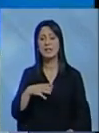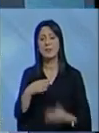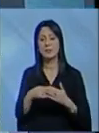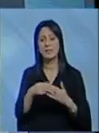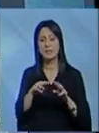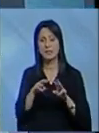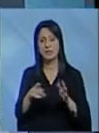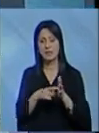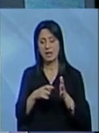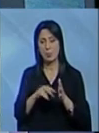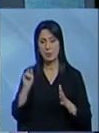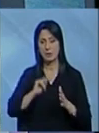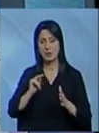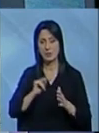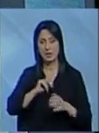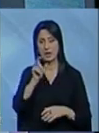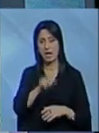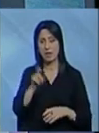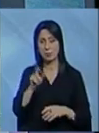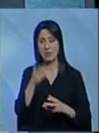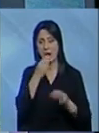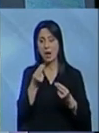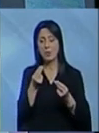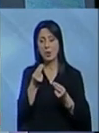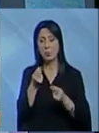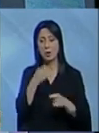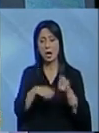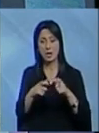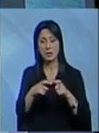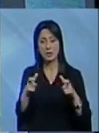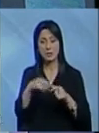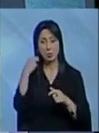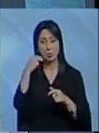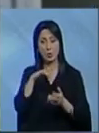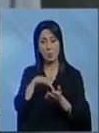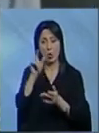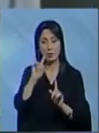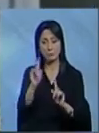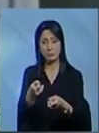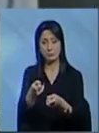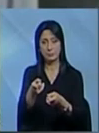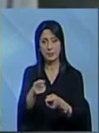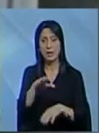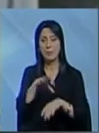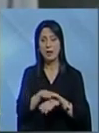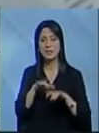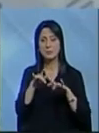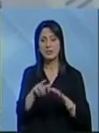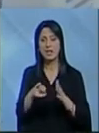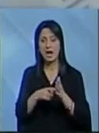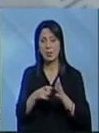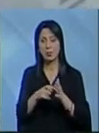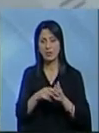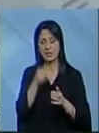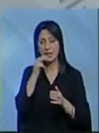ფინანსთა სამინისტროს საგამოძიებო სამსახურის თანამშრომლებმა ყალბი ფულის გასაღების ფაქტზე თურქეთის მოქალაქე დააკავეს. ფაქტზე მიმდინარეობს